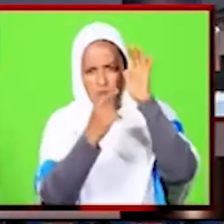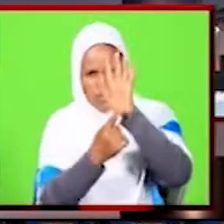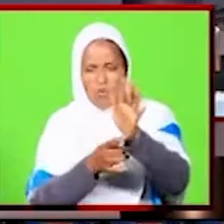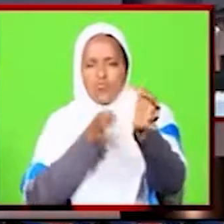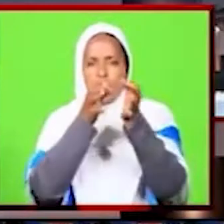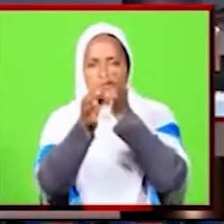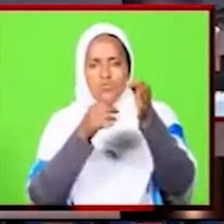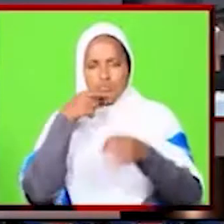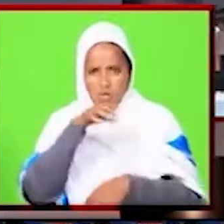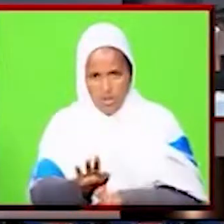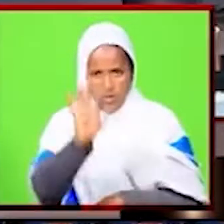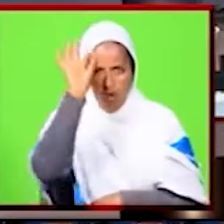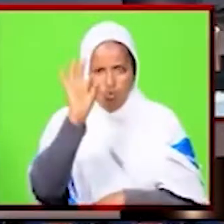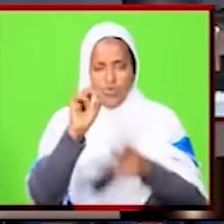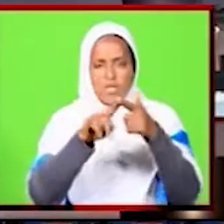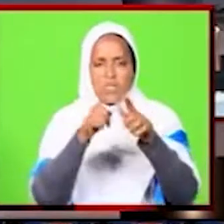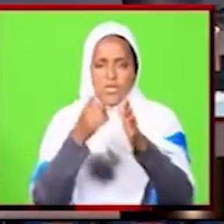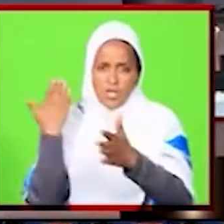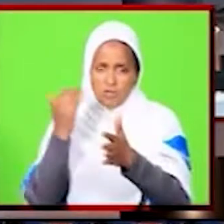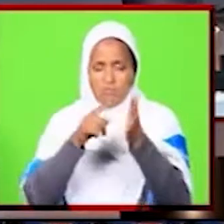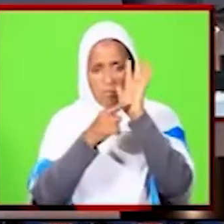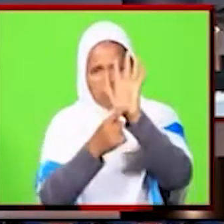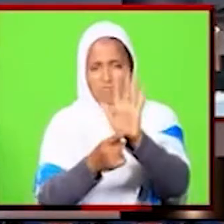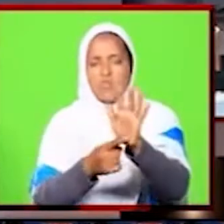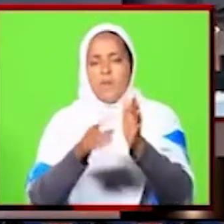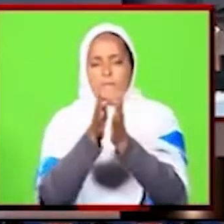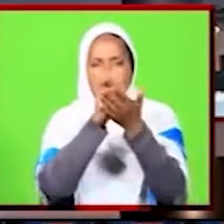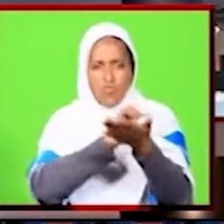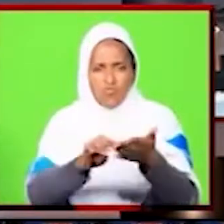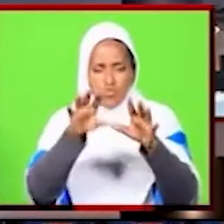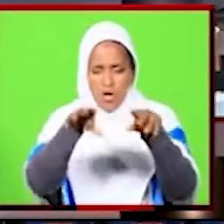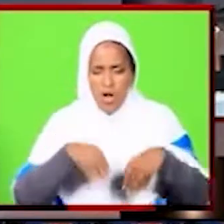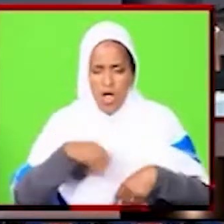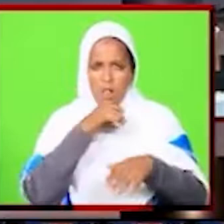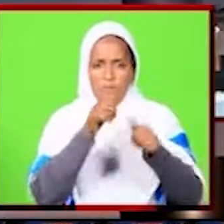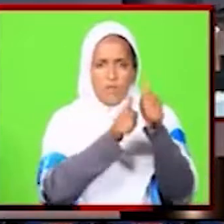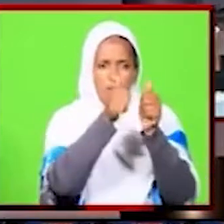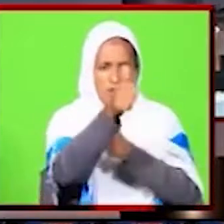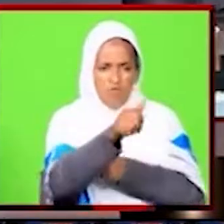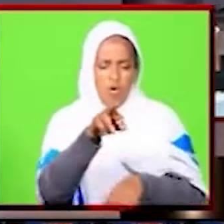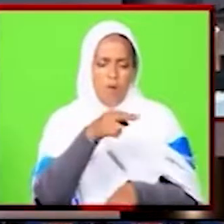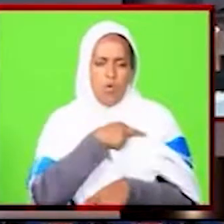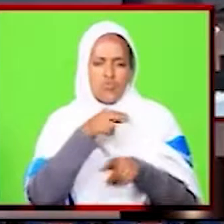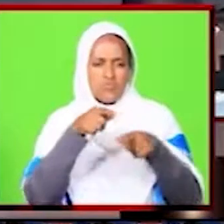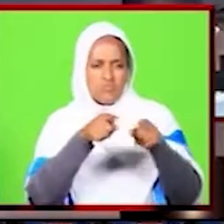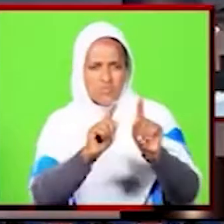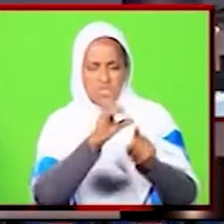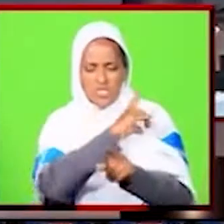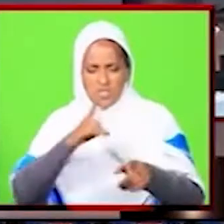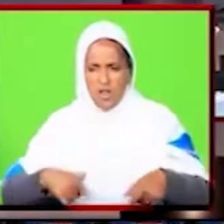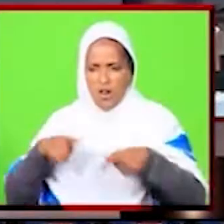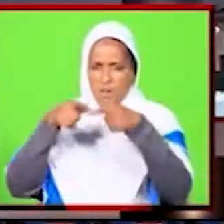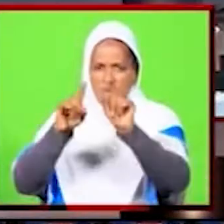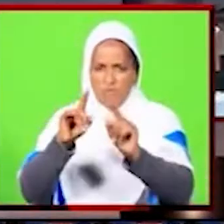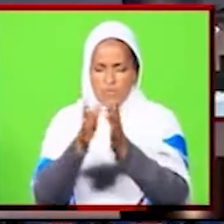በየዘመኑ እያሳዩ እያስረዱ ይገኛሉ። እንግዲህ ቅድም እንዳነሳ ነው መጽሐፍ ቅዱስን ካለመቀበል አልፈው